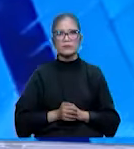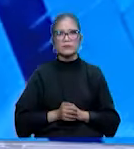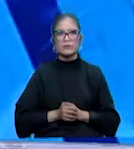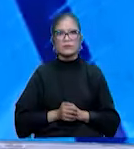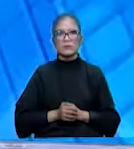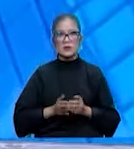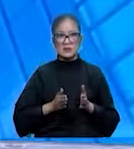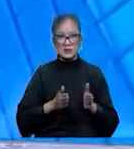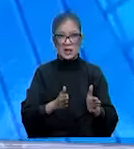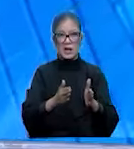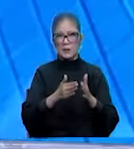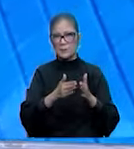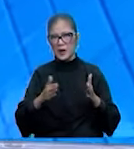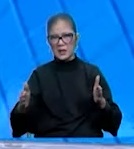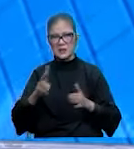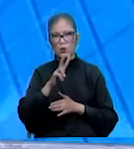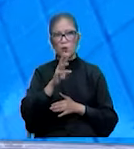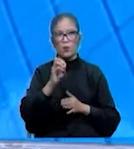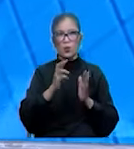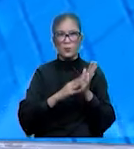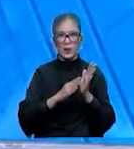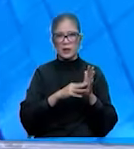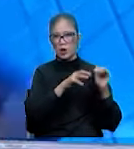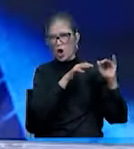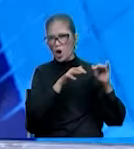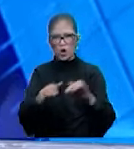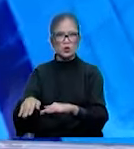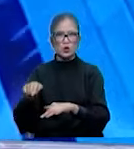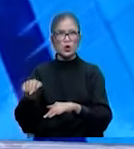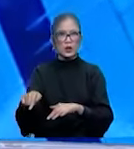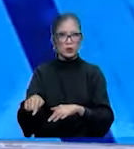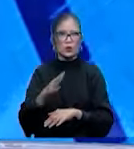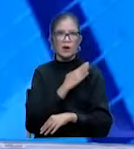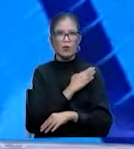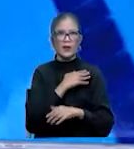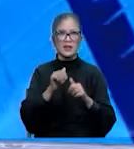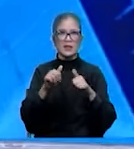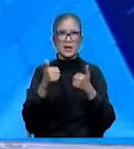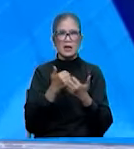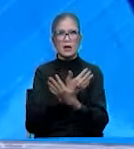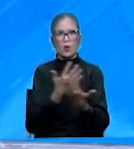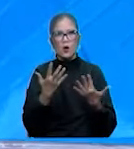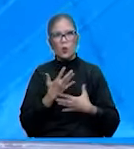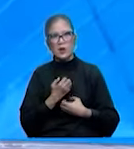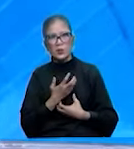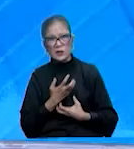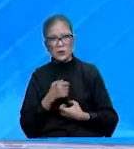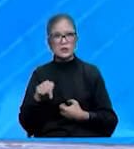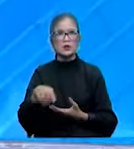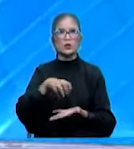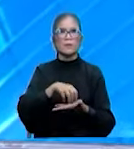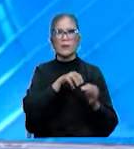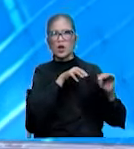Ya, pemirsa, longsor jalan sepanjang 20 meter lebih di Kabupaten Tangerang membuat warga was-was, terlebih lokasi longsor sangat dekat